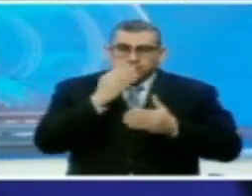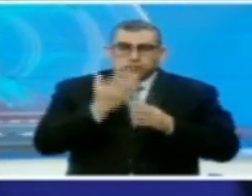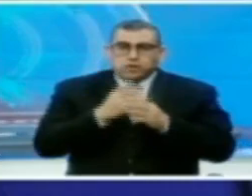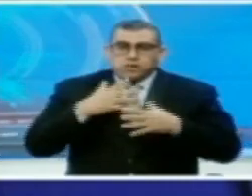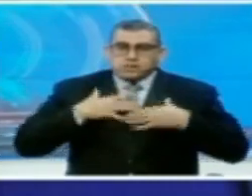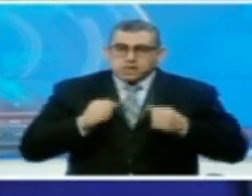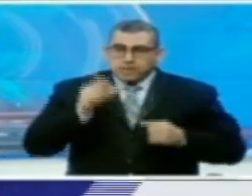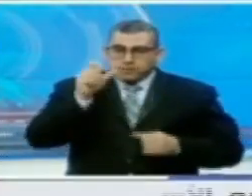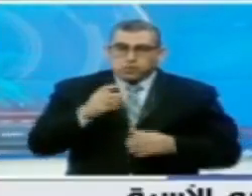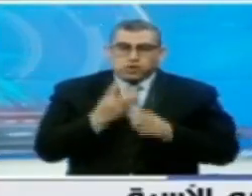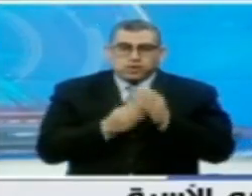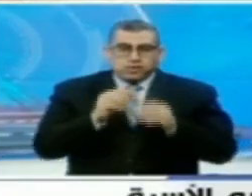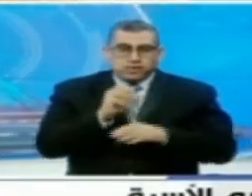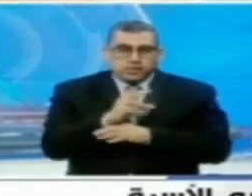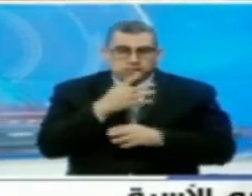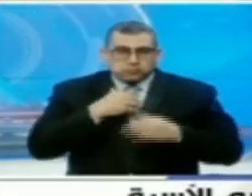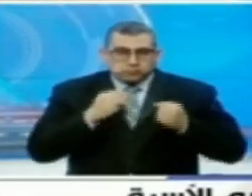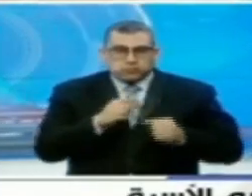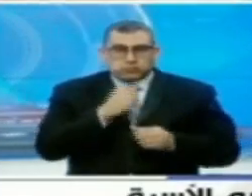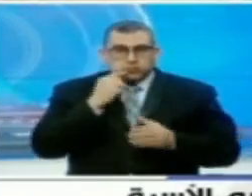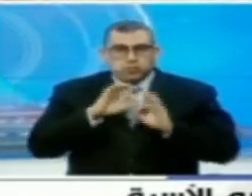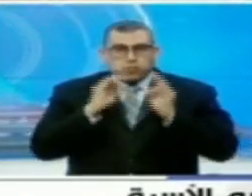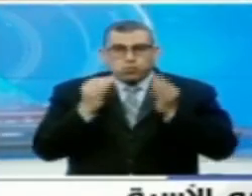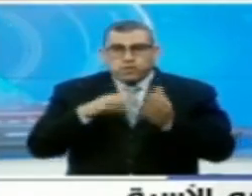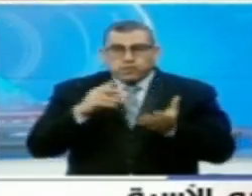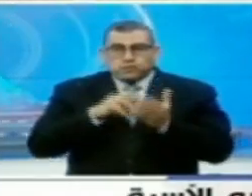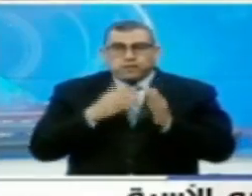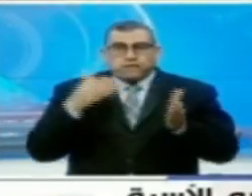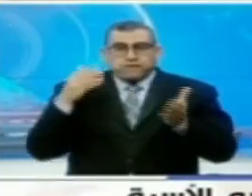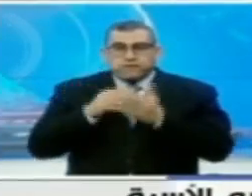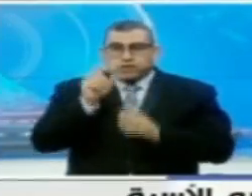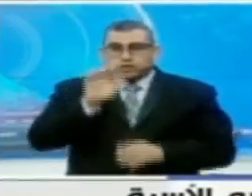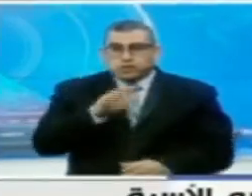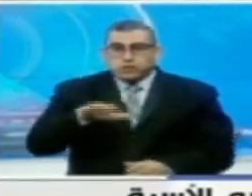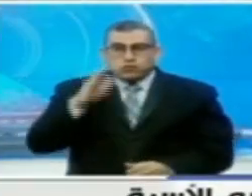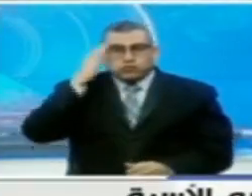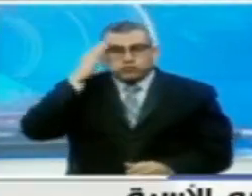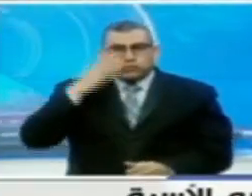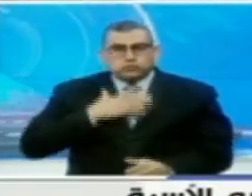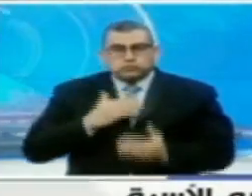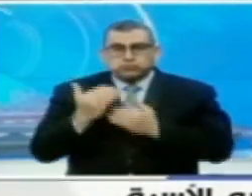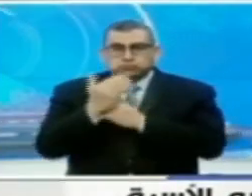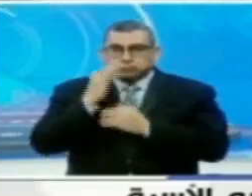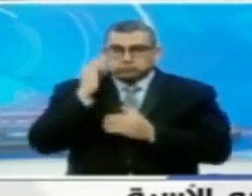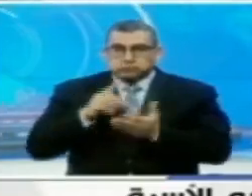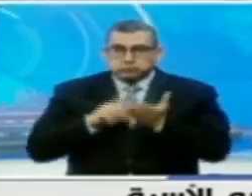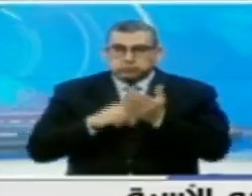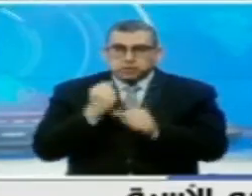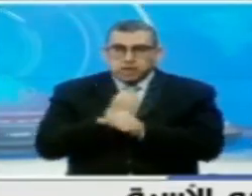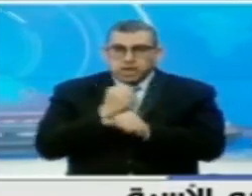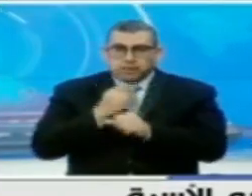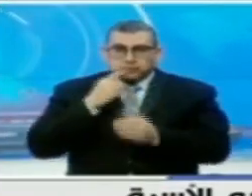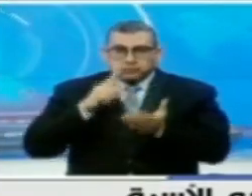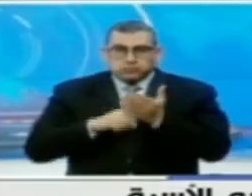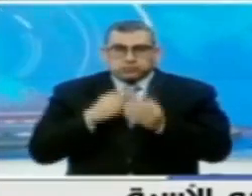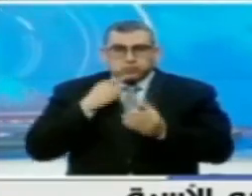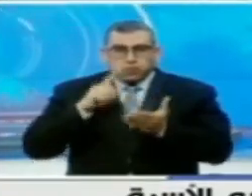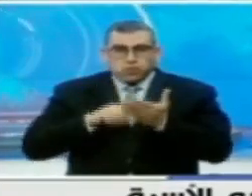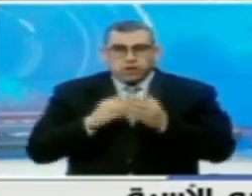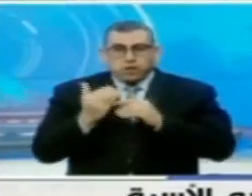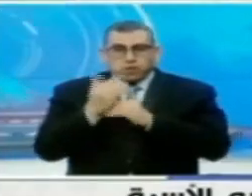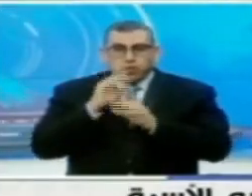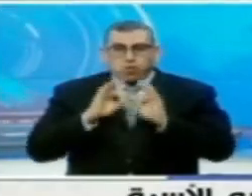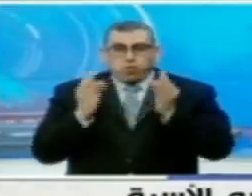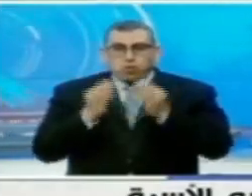للطفل وبالنسبة للمجتمع ككل. المنتفعون أثنوا على تلك المبادرة نظرا لما تستهدف من إجراءات وخطوات إيجابية لدى